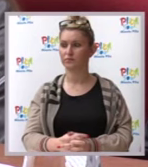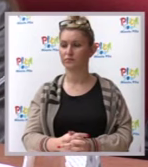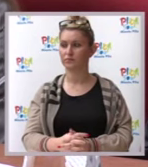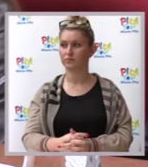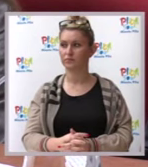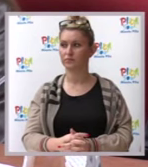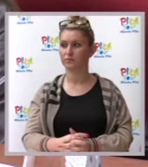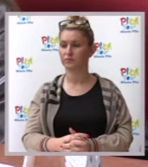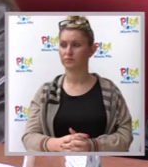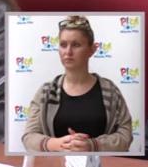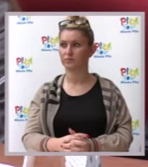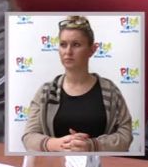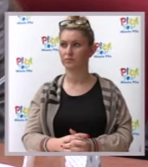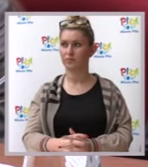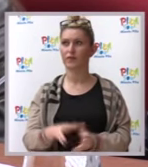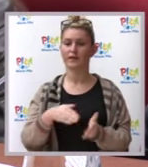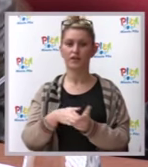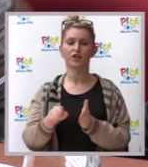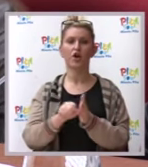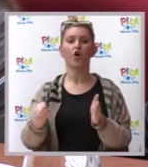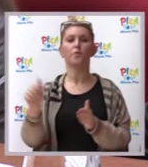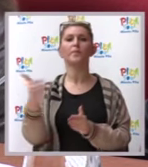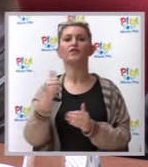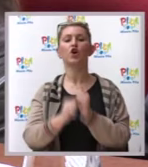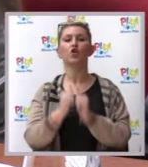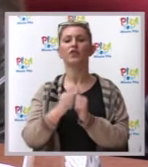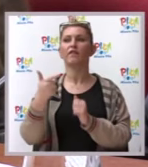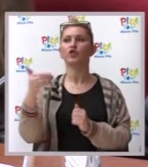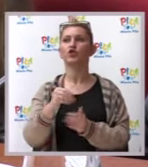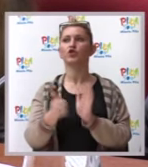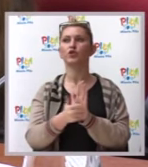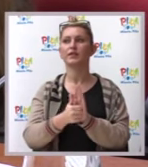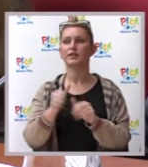w życie z dniem 1 stycznia 2016 roku. Dziękuję bardzo.